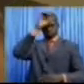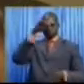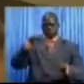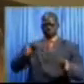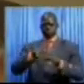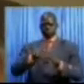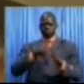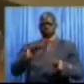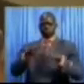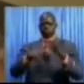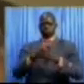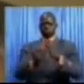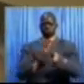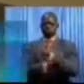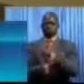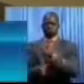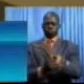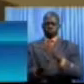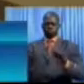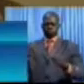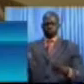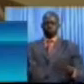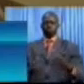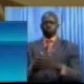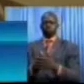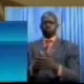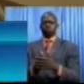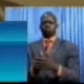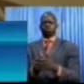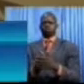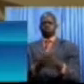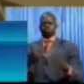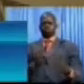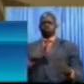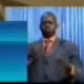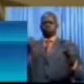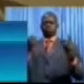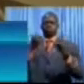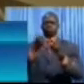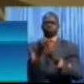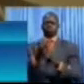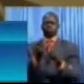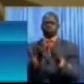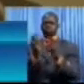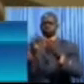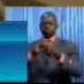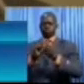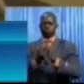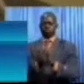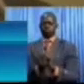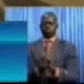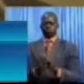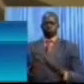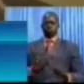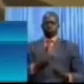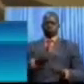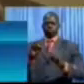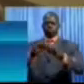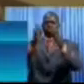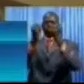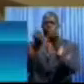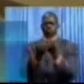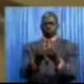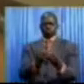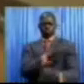tout pays, il peut arriver à un moment donné qu'il y ait des accidents, de grandes catastrophes. Et nos structures sanitaires doivent se